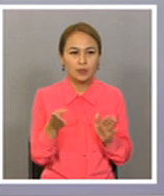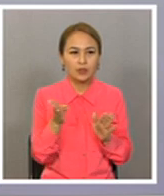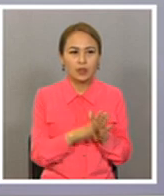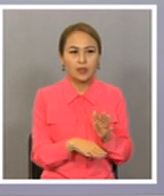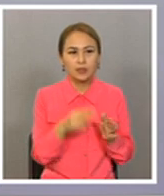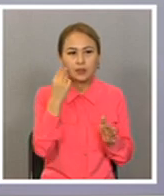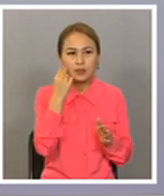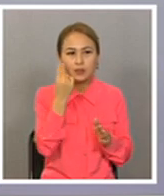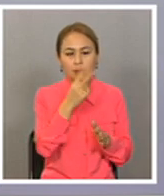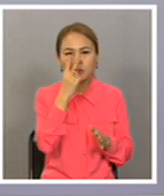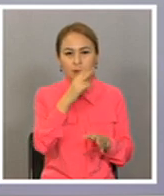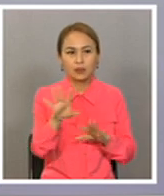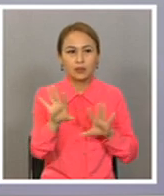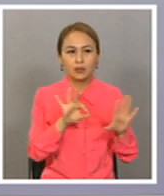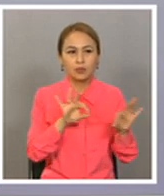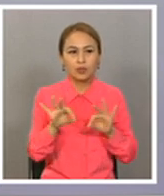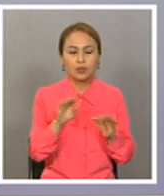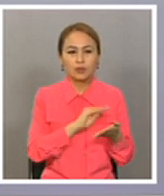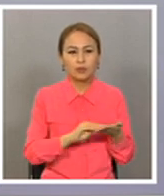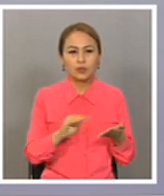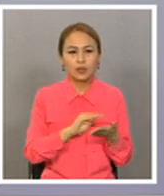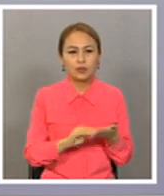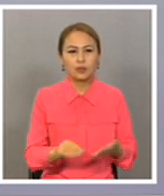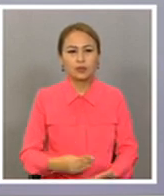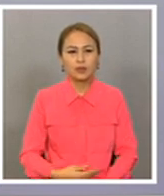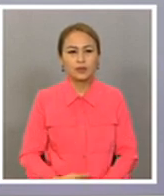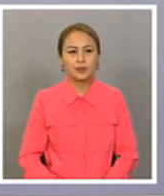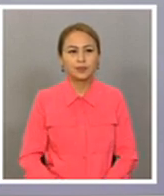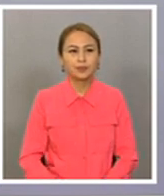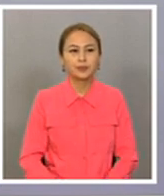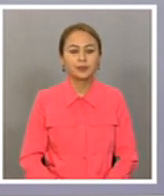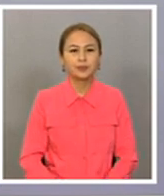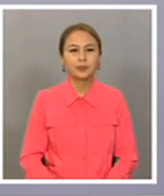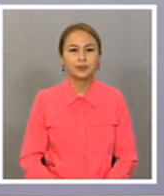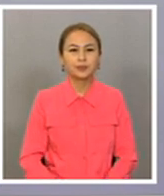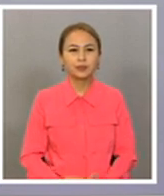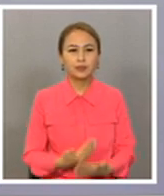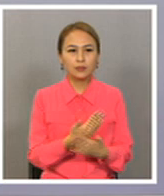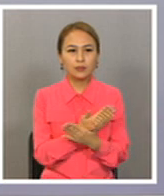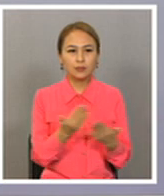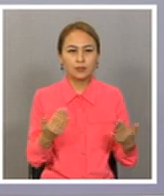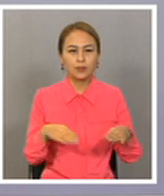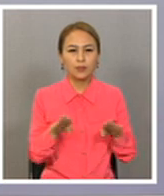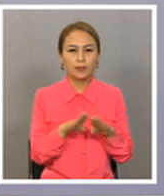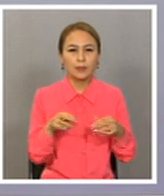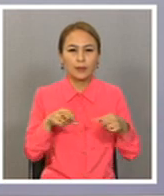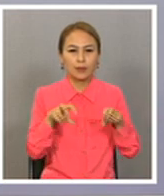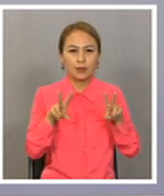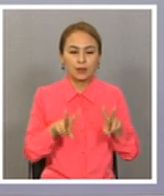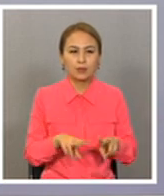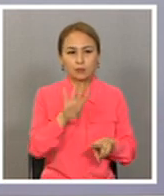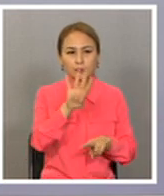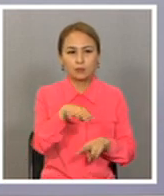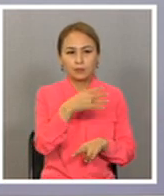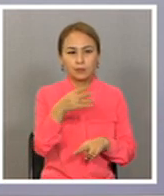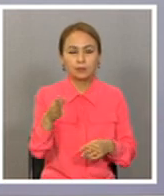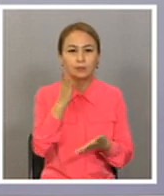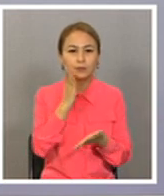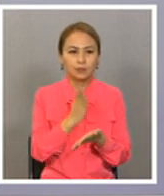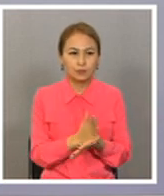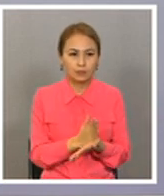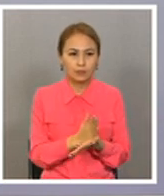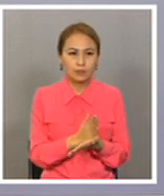жағымсыз қасиеттерді іріктеп жазыңыз. Сіздерге арнайы кесте көрсетілген,